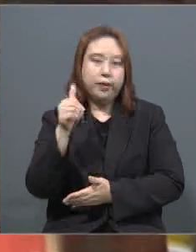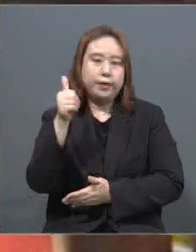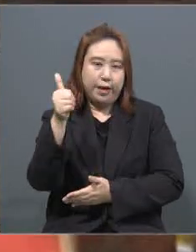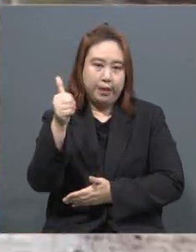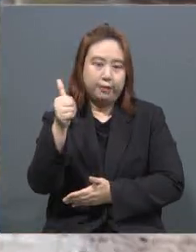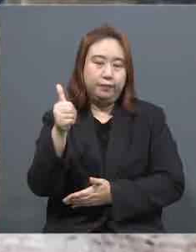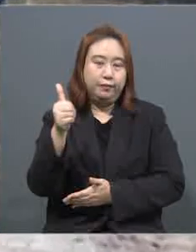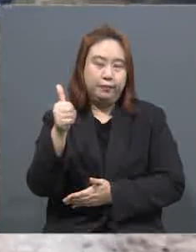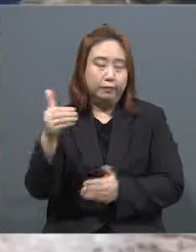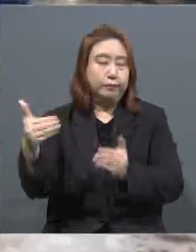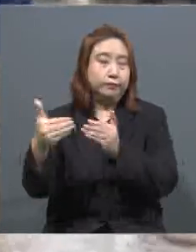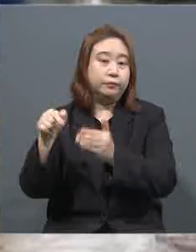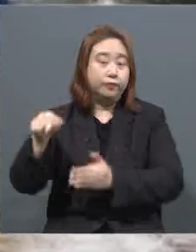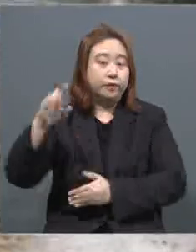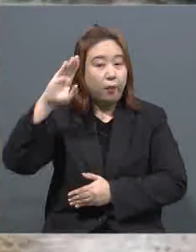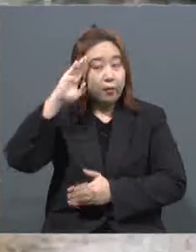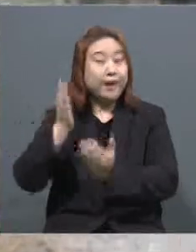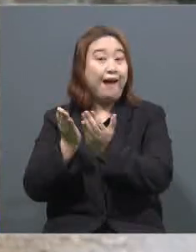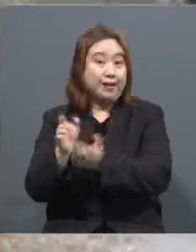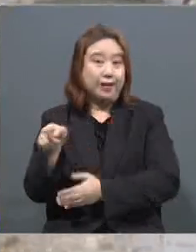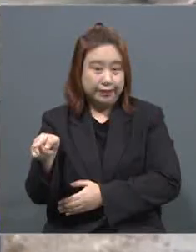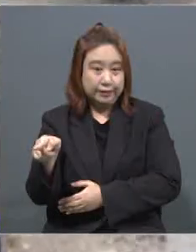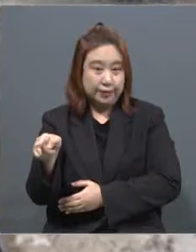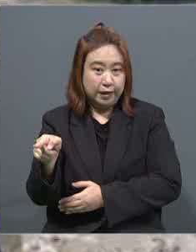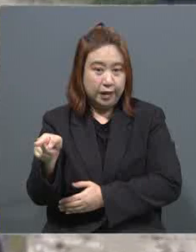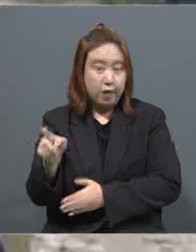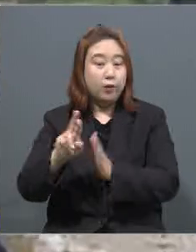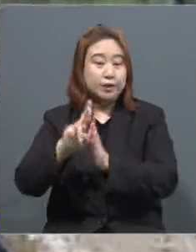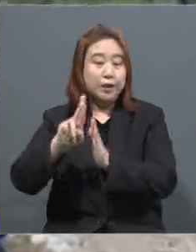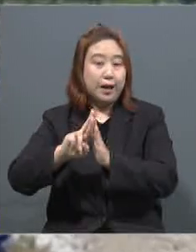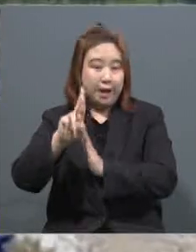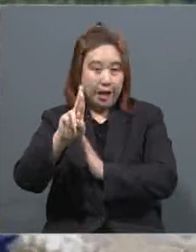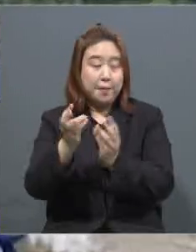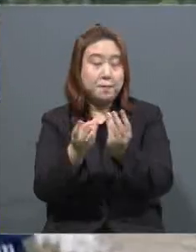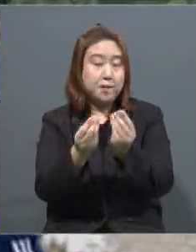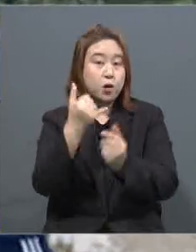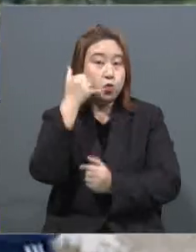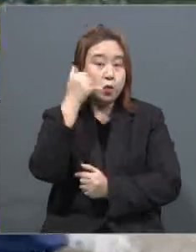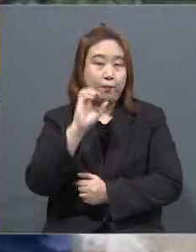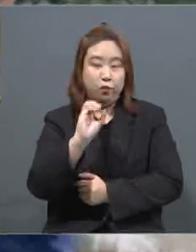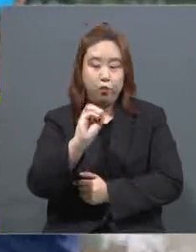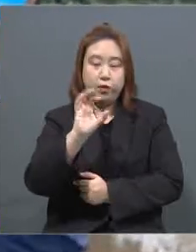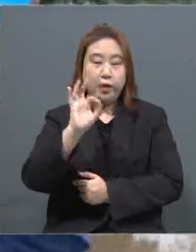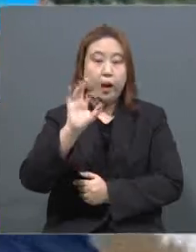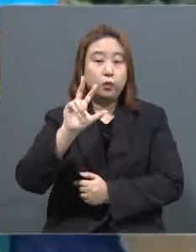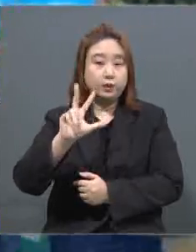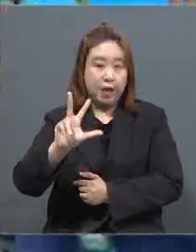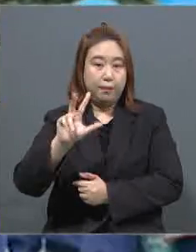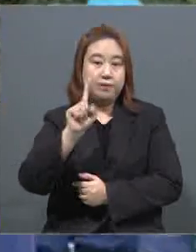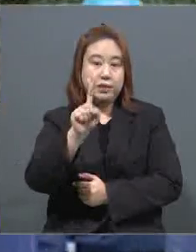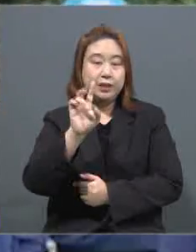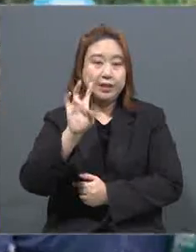หน่วยเฉพาะกิจช่วยเหลือผู้ประสบอุทกภัยกองทัพเรือพื้นที่จังหวัดเชียงรายครับได้ที่หมายเลขโทรศัพท์